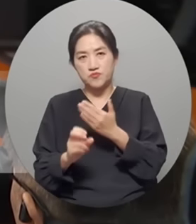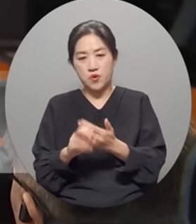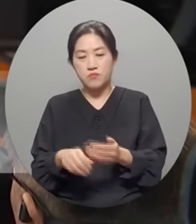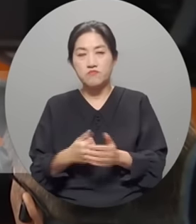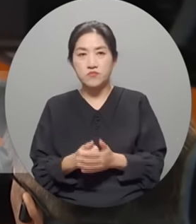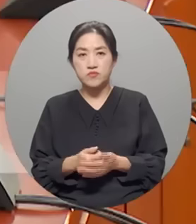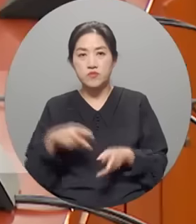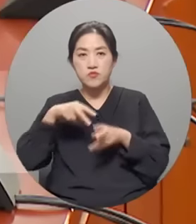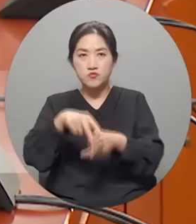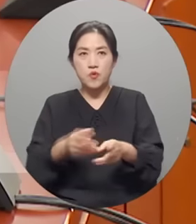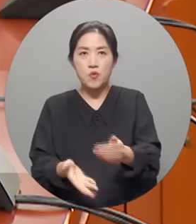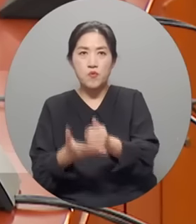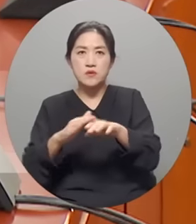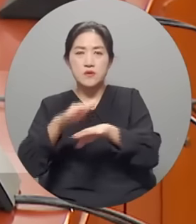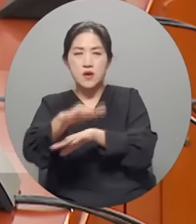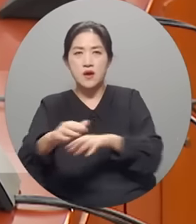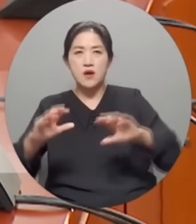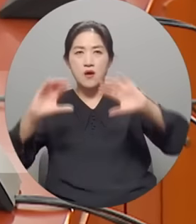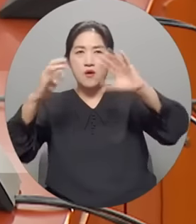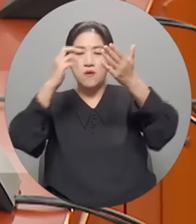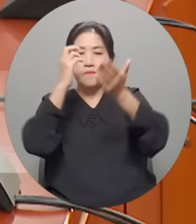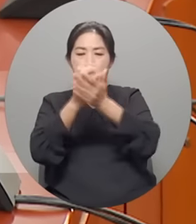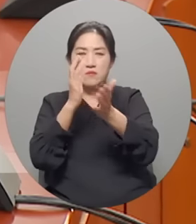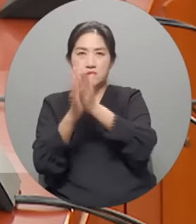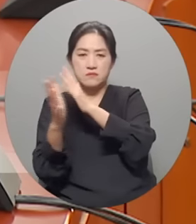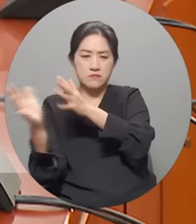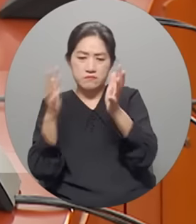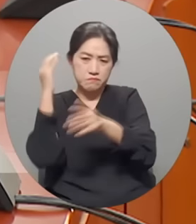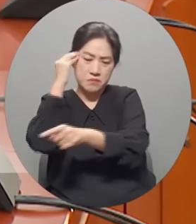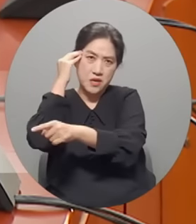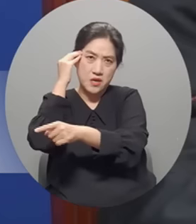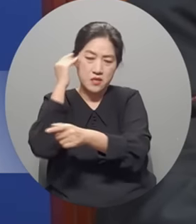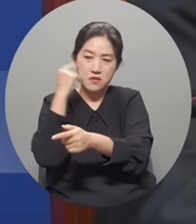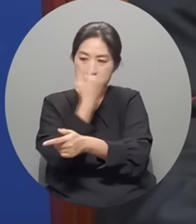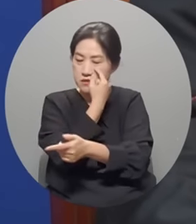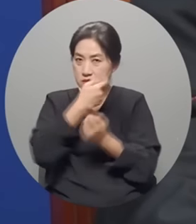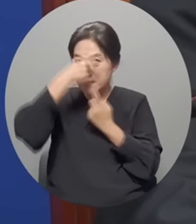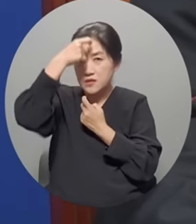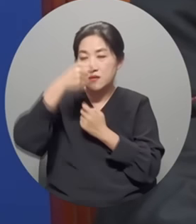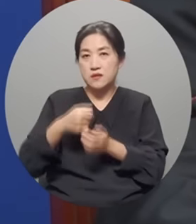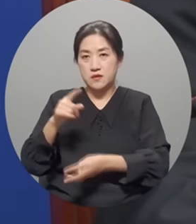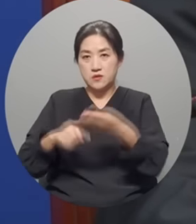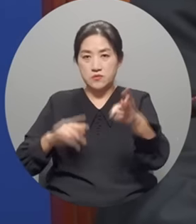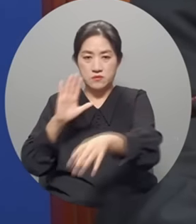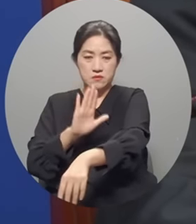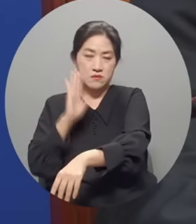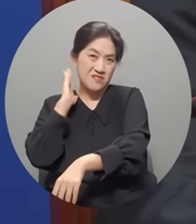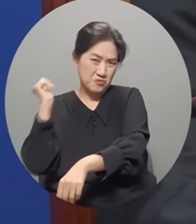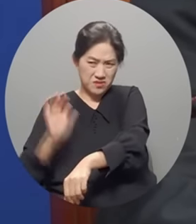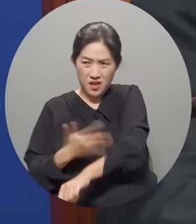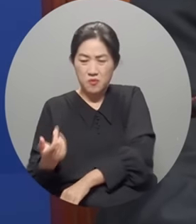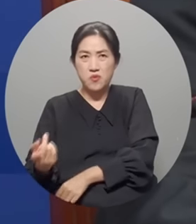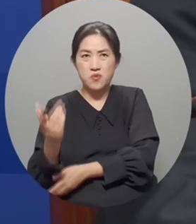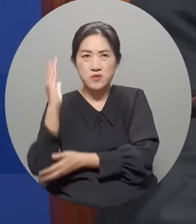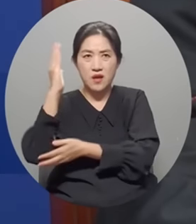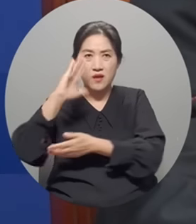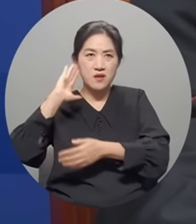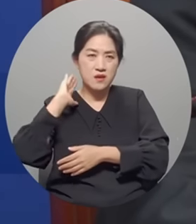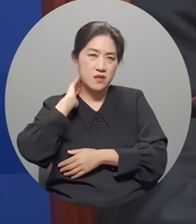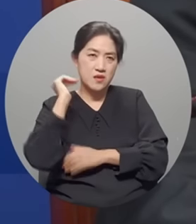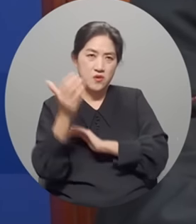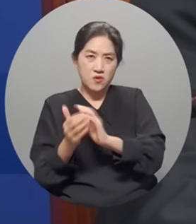개입하며 헌정질서를 뒤흔든 물증이 공개됐다며 윤 대통령을 강하게 비판했습니다. 대선